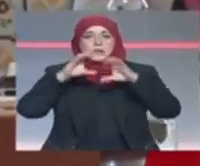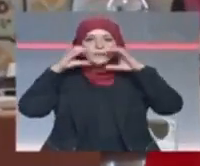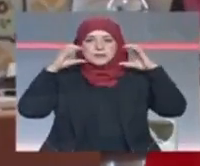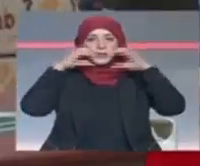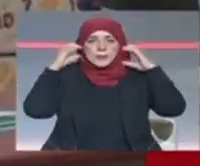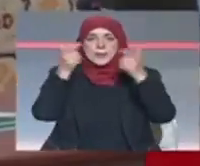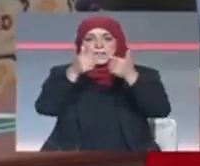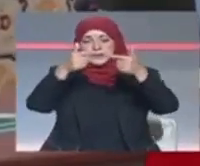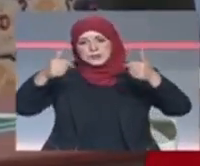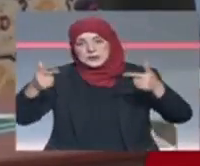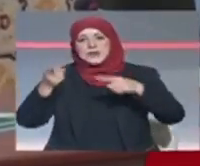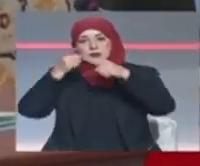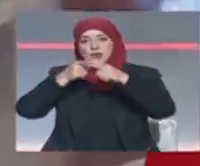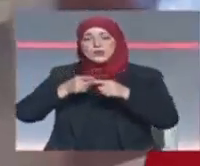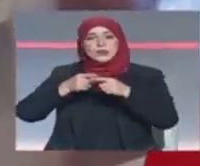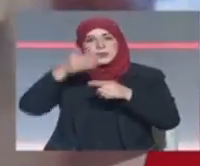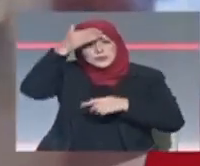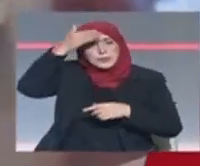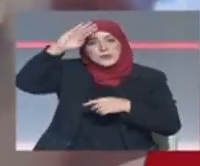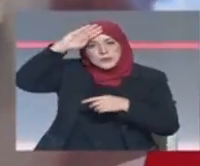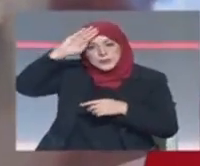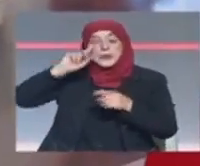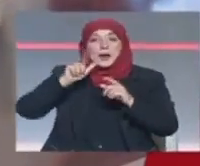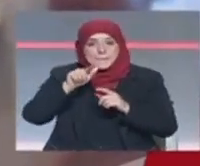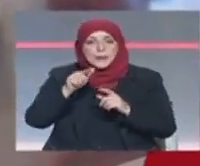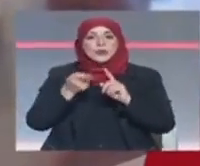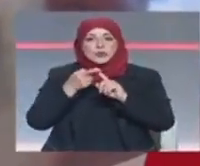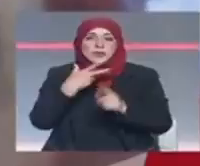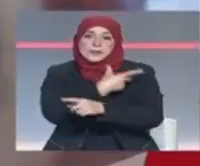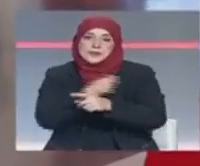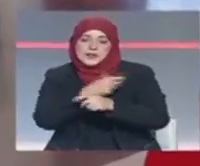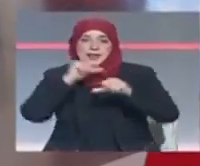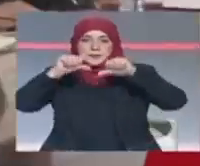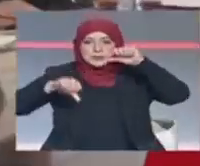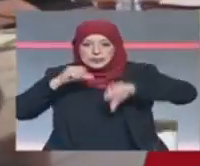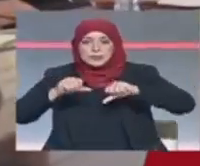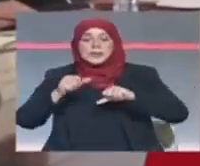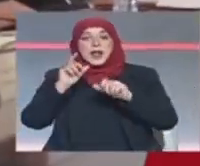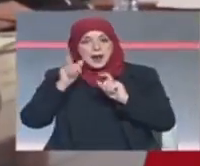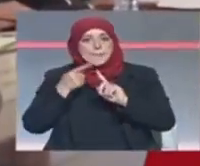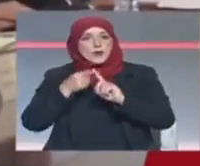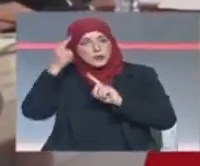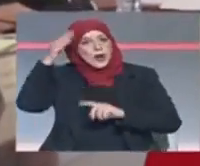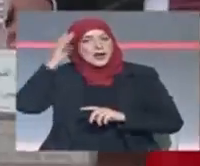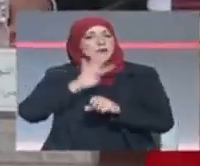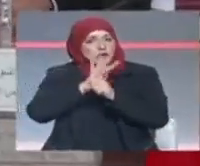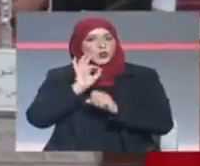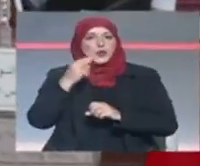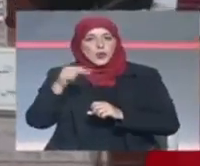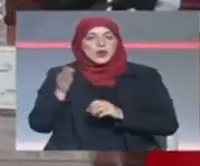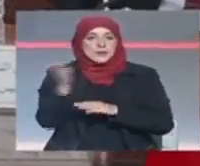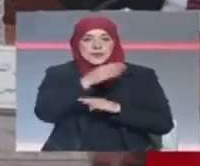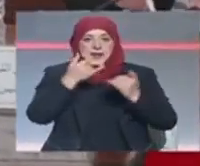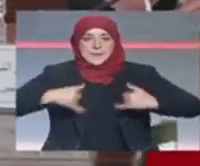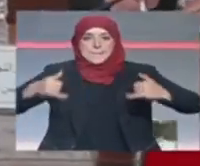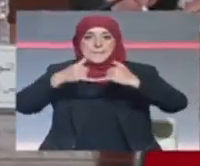الاستعمال وادوات القيس الحراري الى جانب توفير تحليل الكشف وانجازها كما نظر المجلس في تقدم برنامج